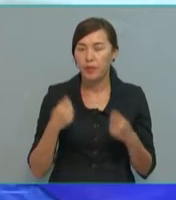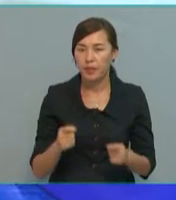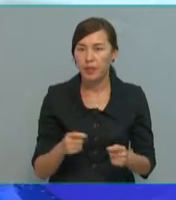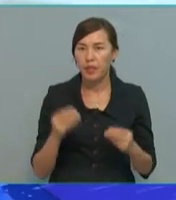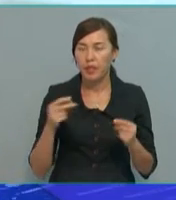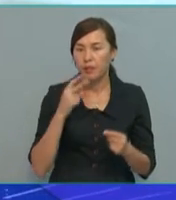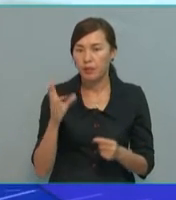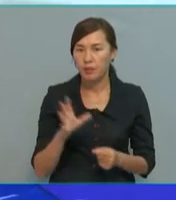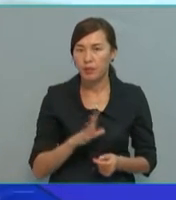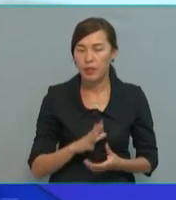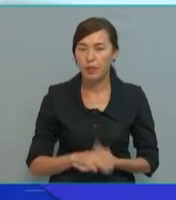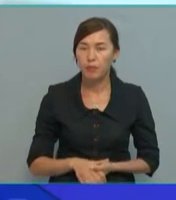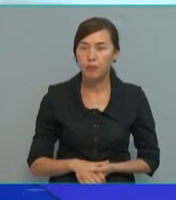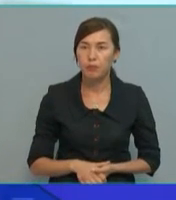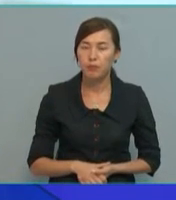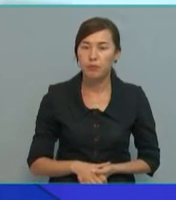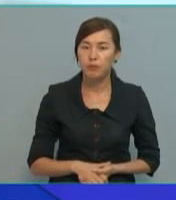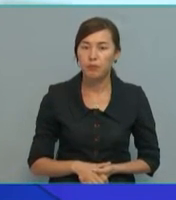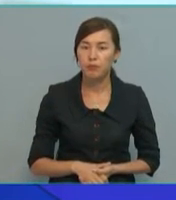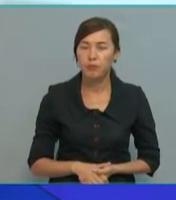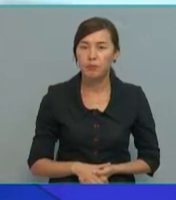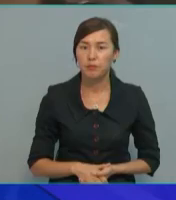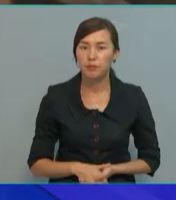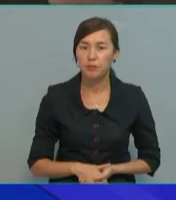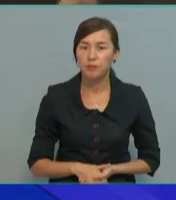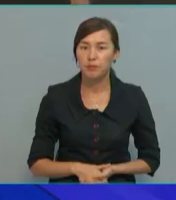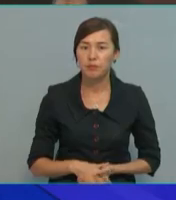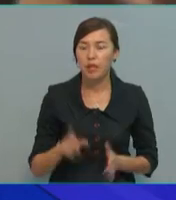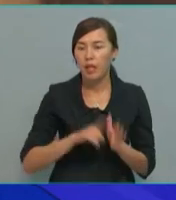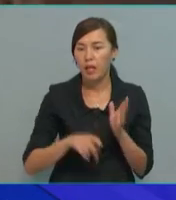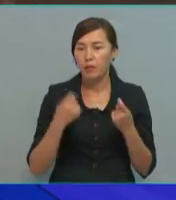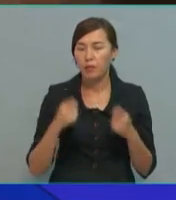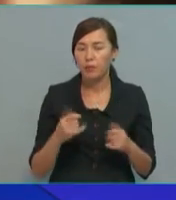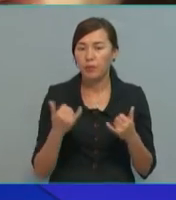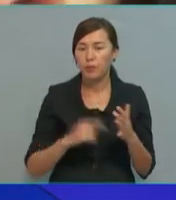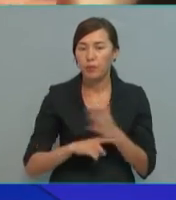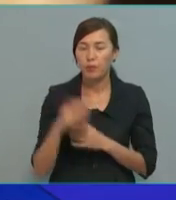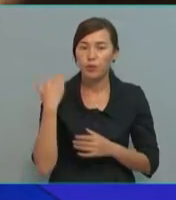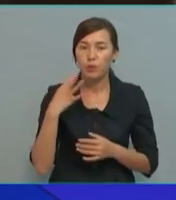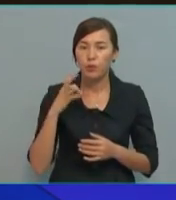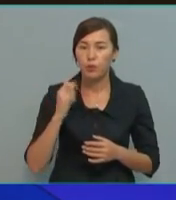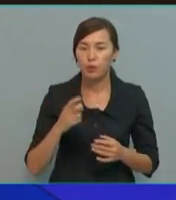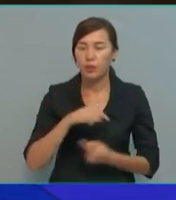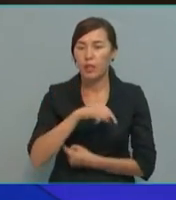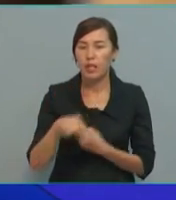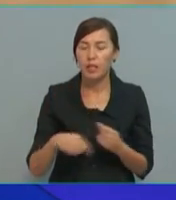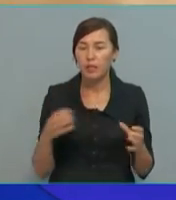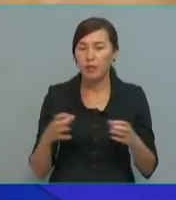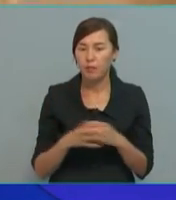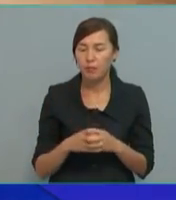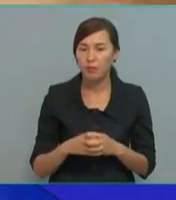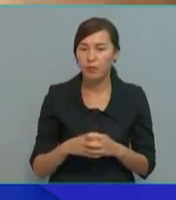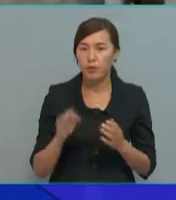осы қаржы қаралған, сатып алуға және сатуға осы. Арзан несие алу үшін бүгіннен бастап Түркістан әлеуметтік кәсіпкерлік